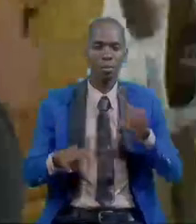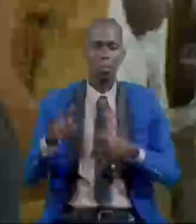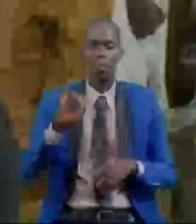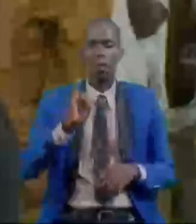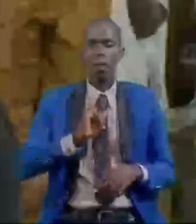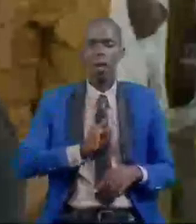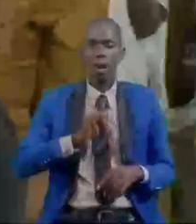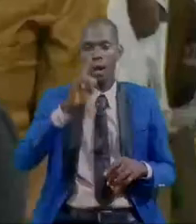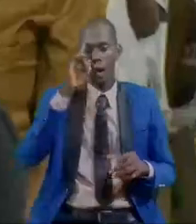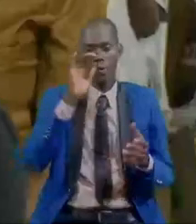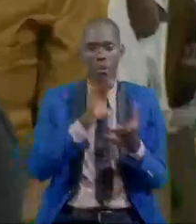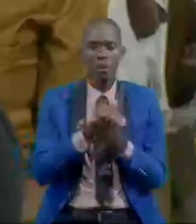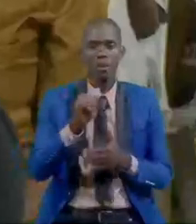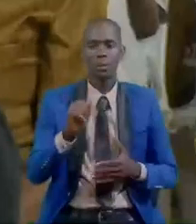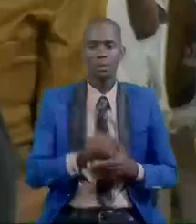Je crois.